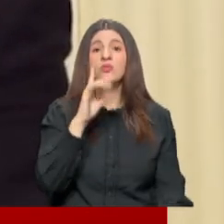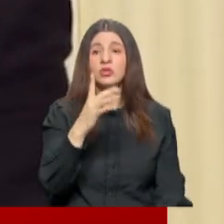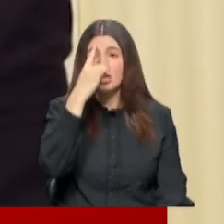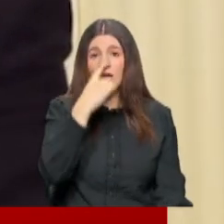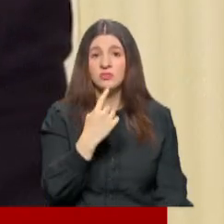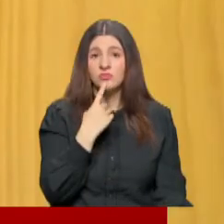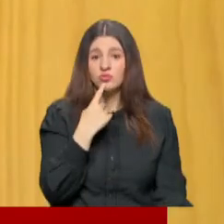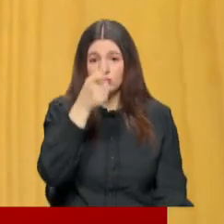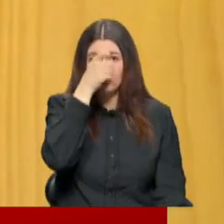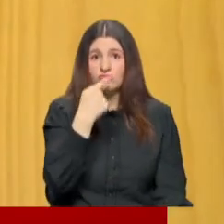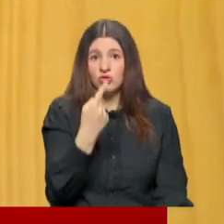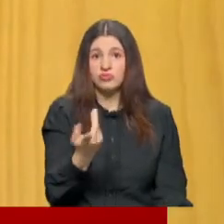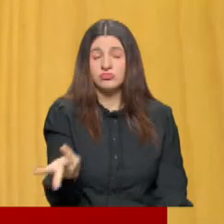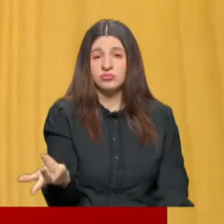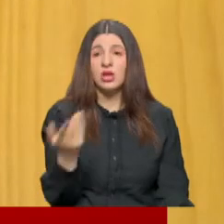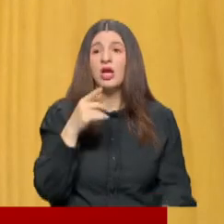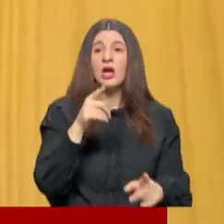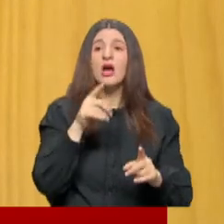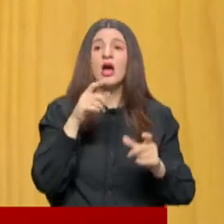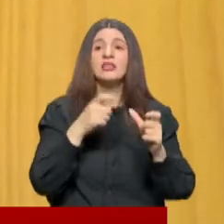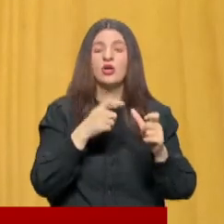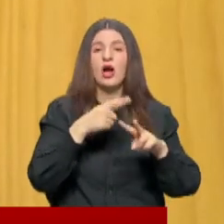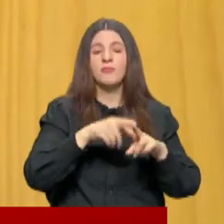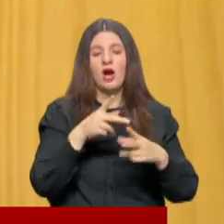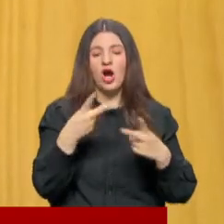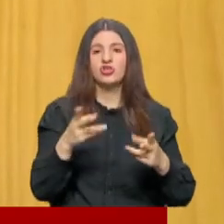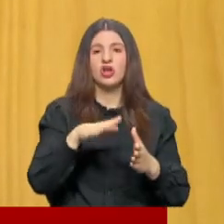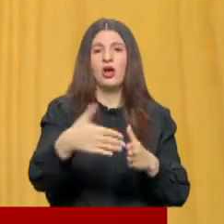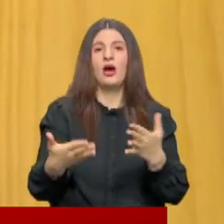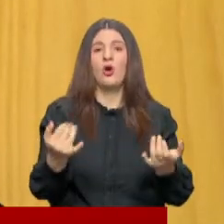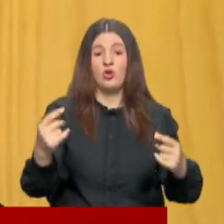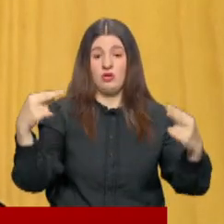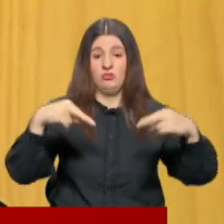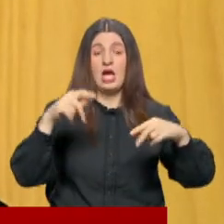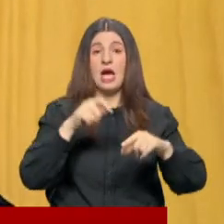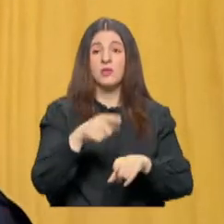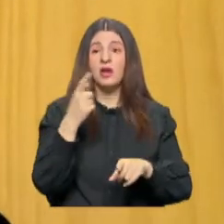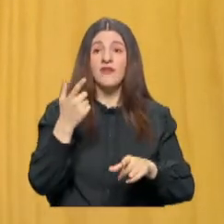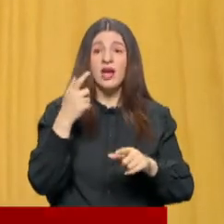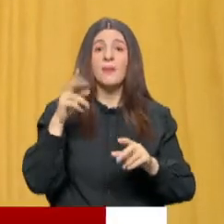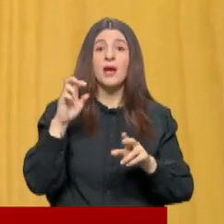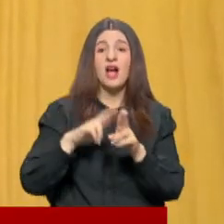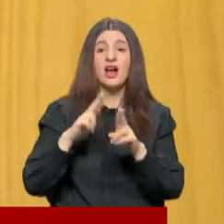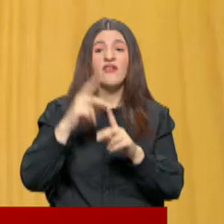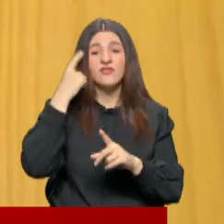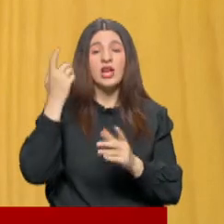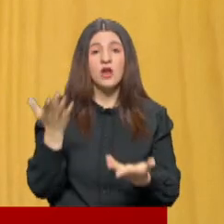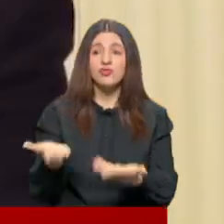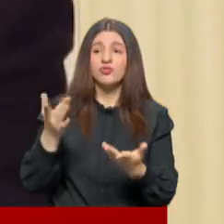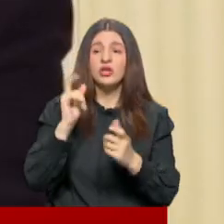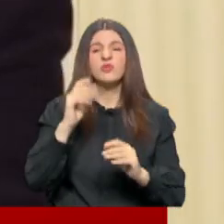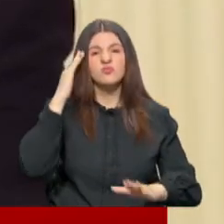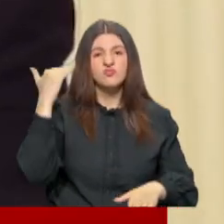musunuz resmi dilimiz Türkçe diyoruz serav artık kartın açık oynamaktadır ve PKK testlerini savunacak kadar çukur